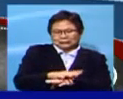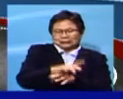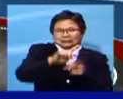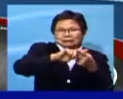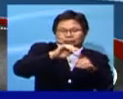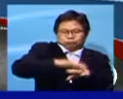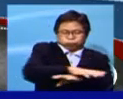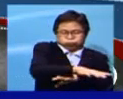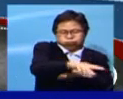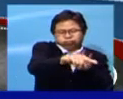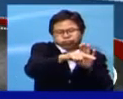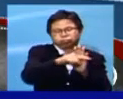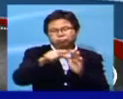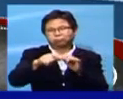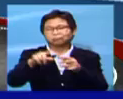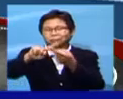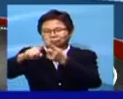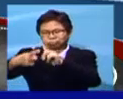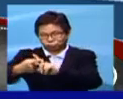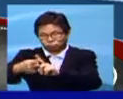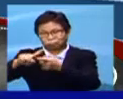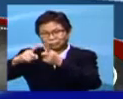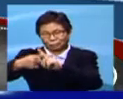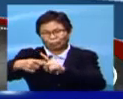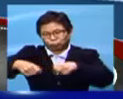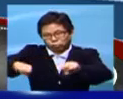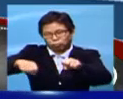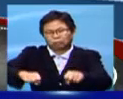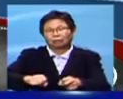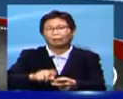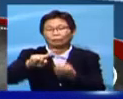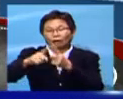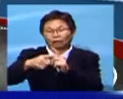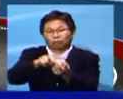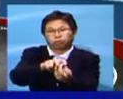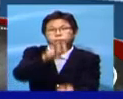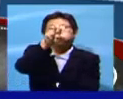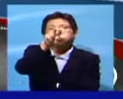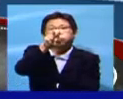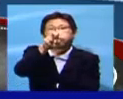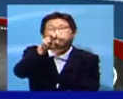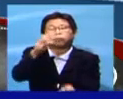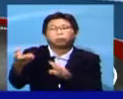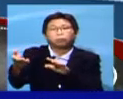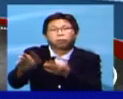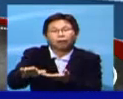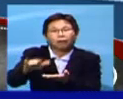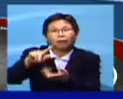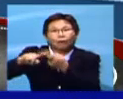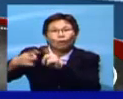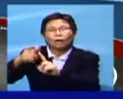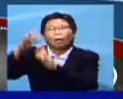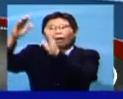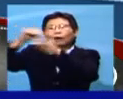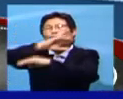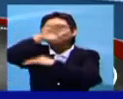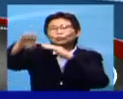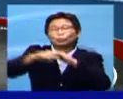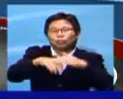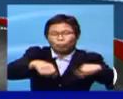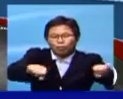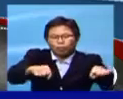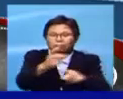pelumba Rakan baiknya Habibullah Mohamad salh masih terkejut dengan berita tersebut dan berharap semua pelumba lebih